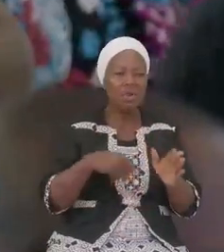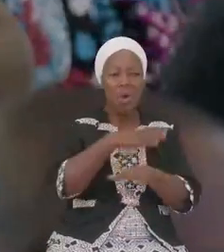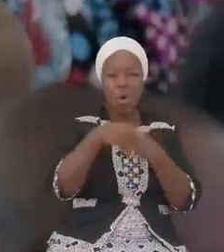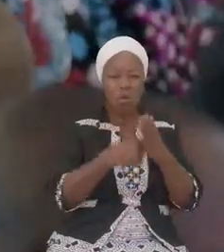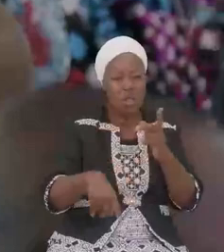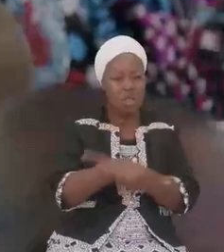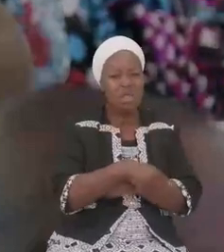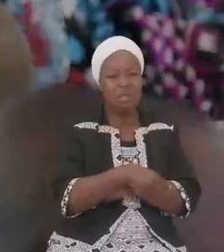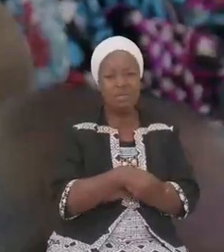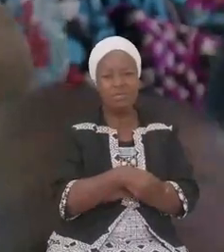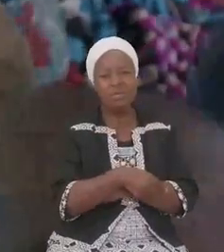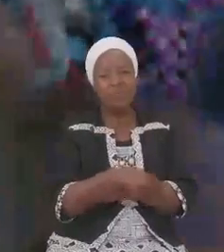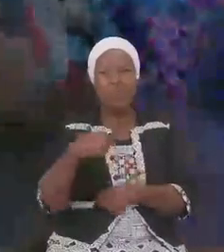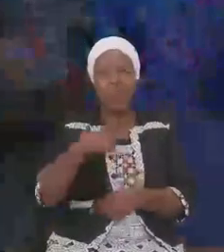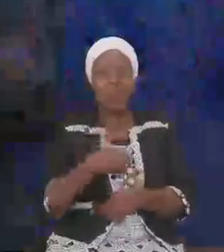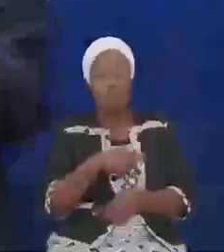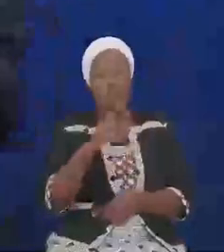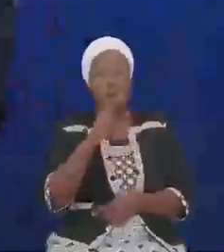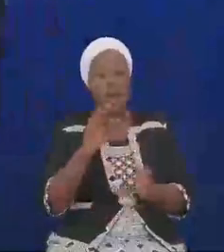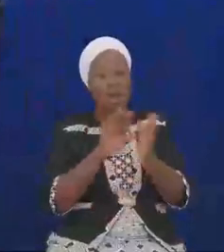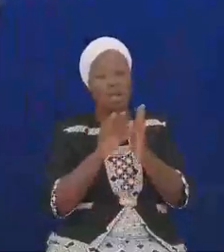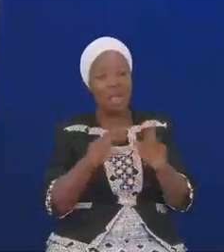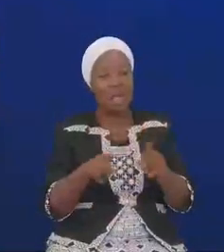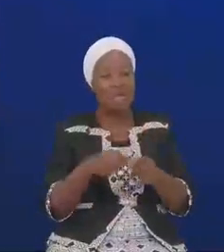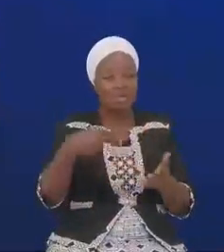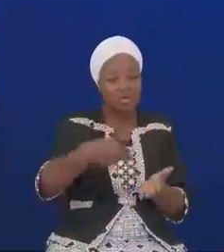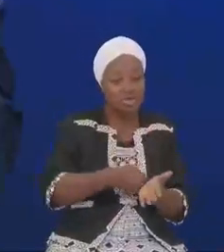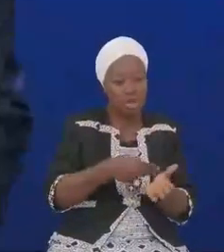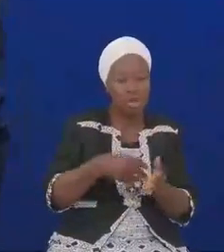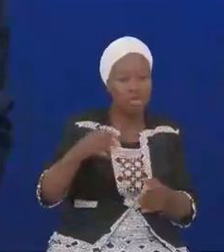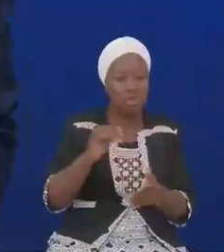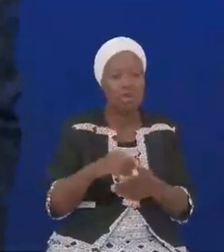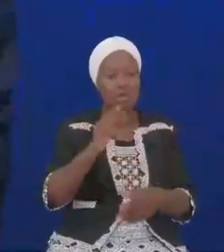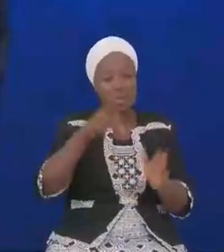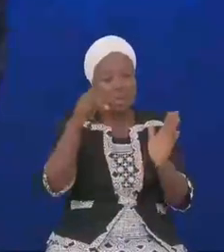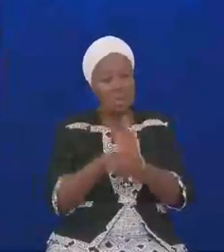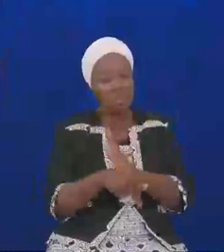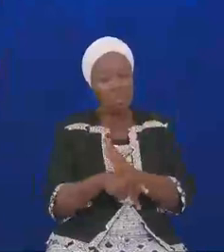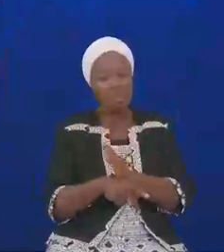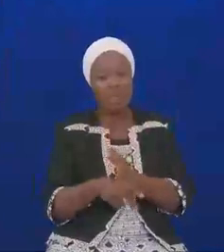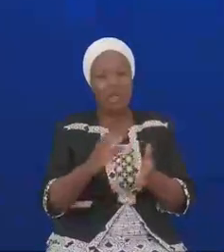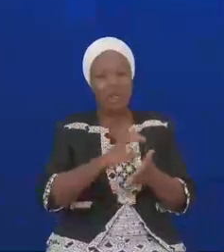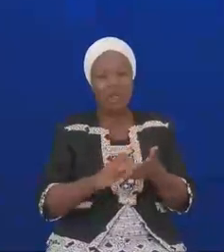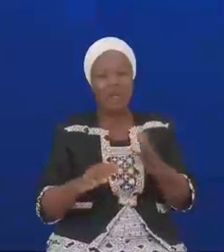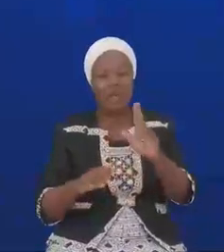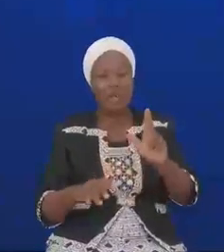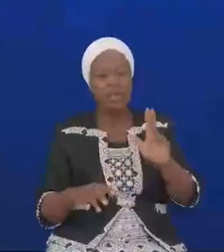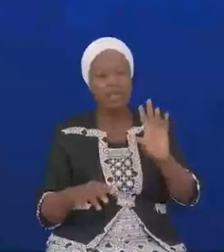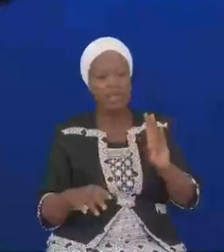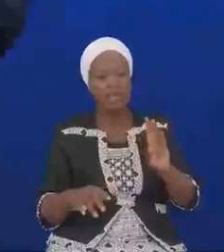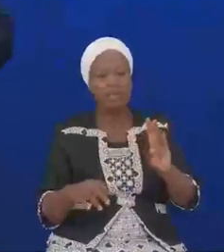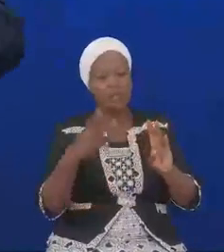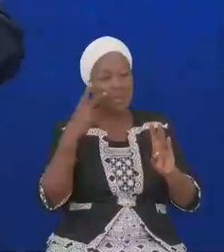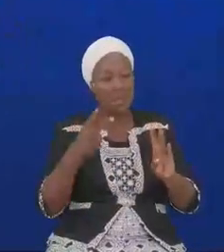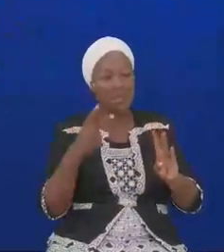jour, qu'on nous regarde comme des brebis destinées à la boucherie. 37. Mais dans toutes